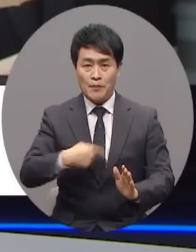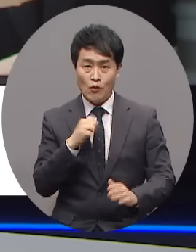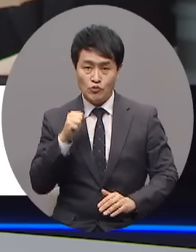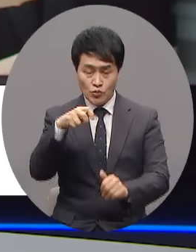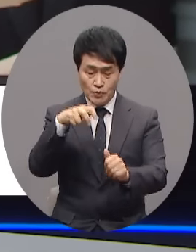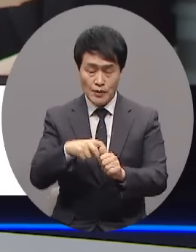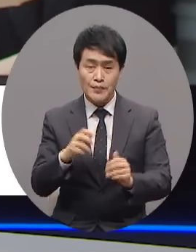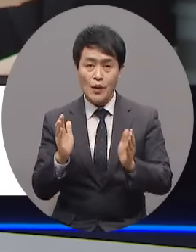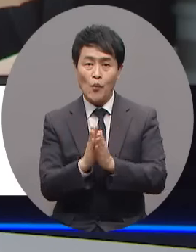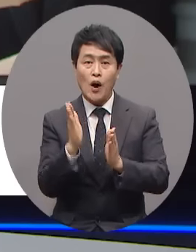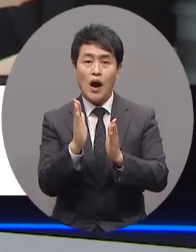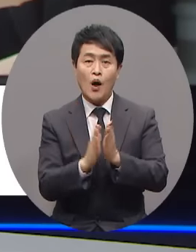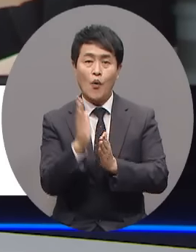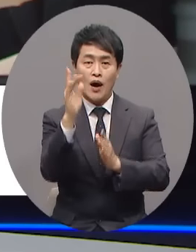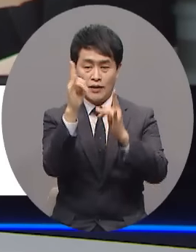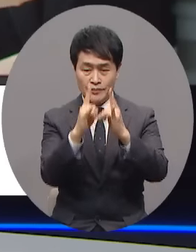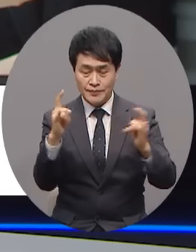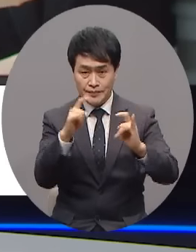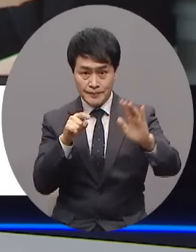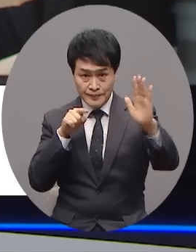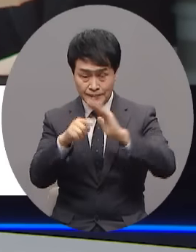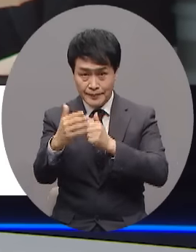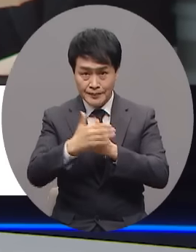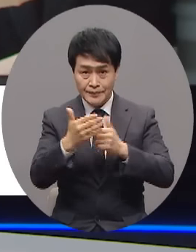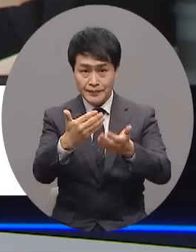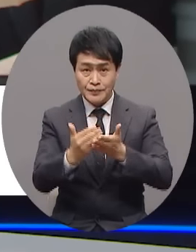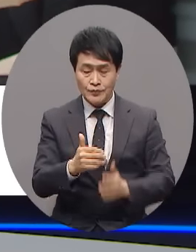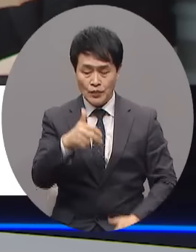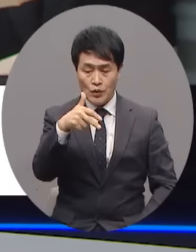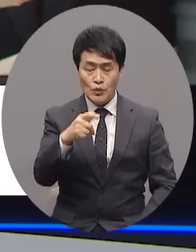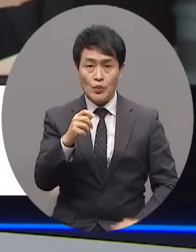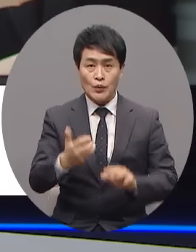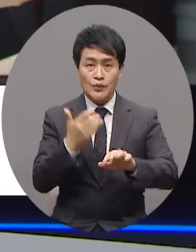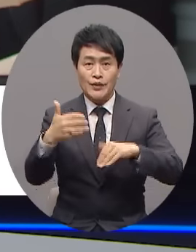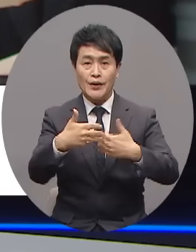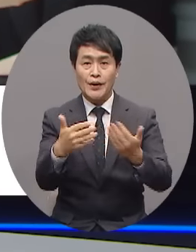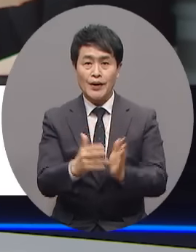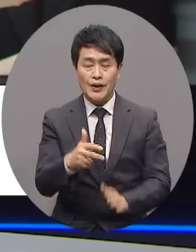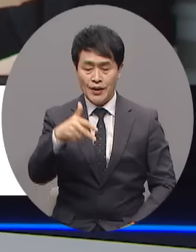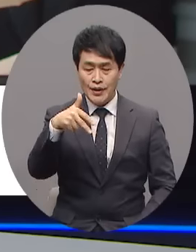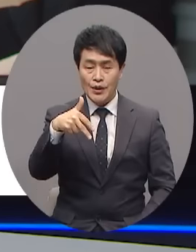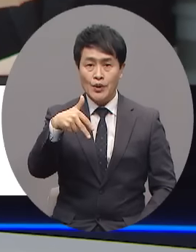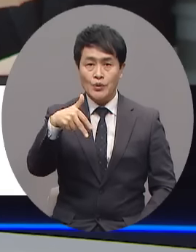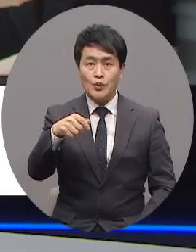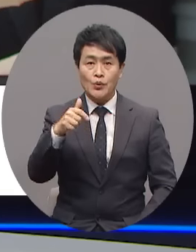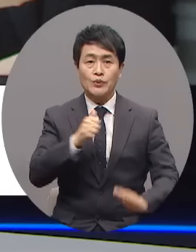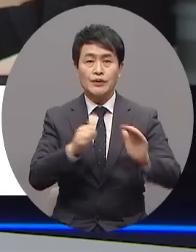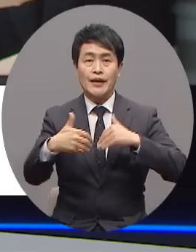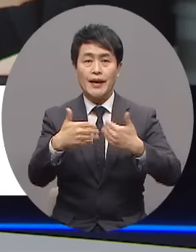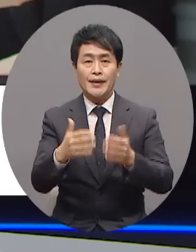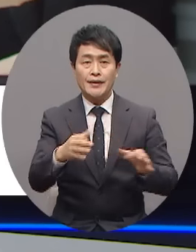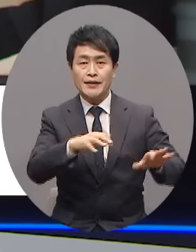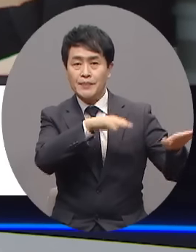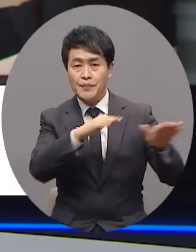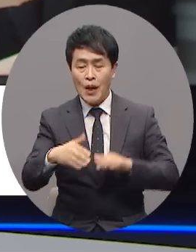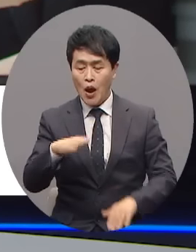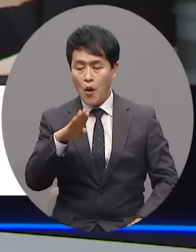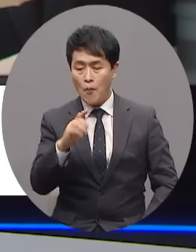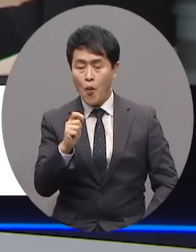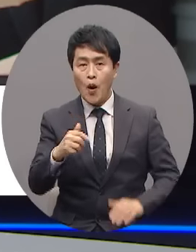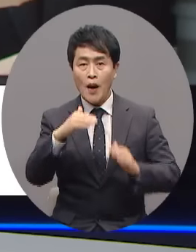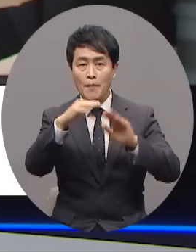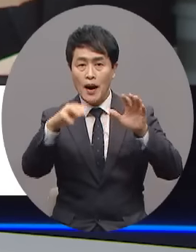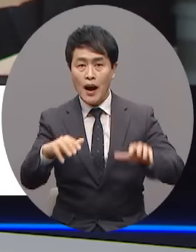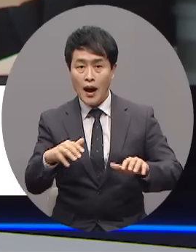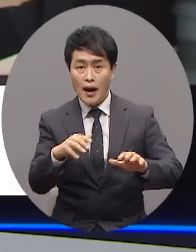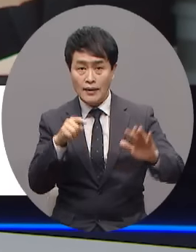출마지 화성을 찾아 지지를 호소했고, 조국혁신당의 조국 대표는 김해 봉하마을을 찾아 검찰 정권 청산을